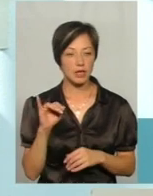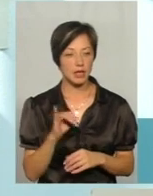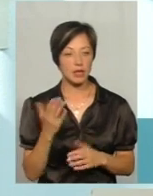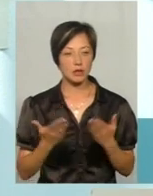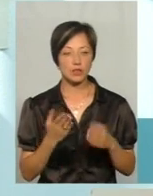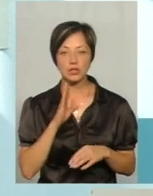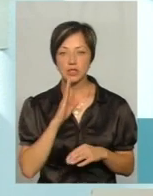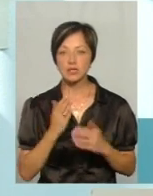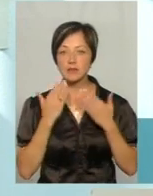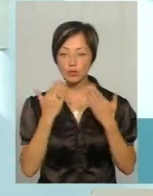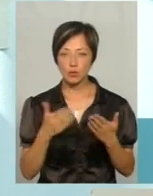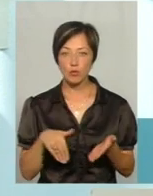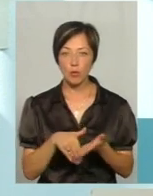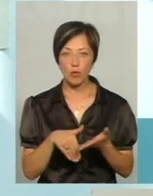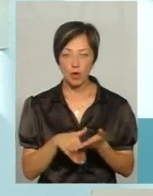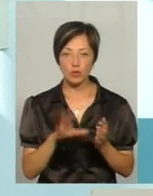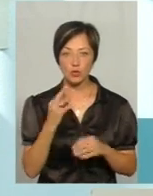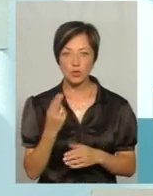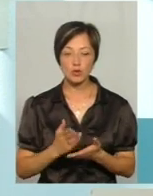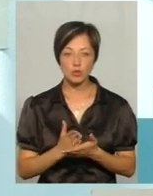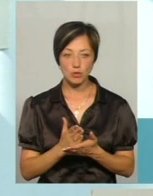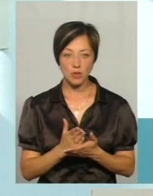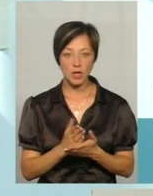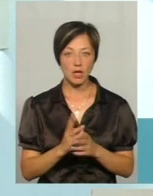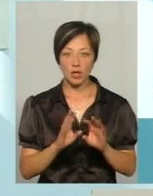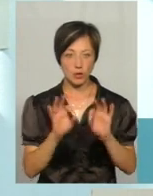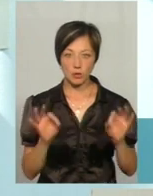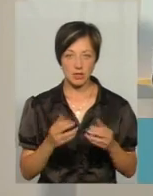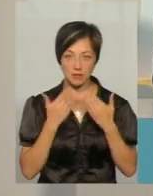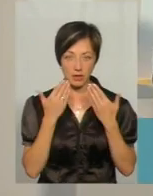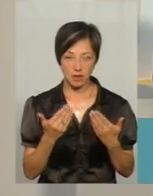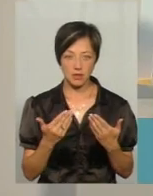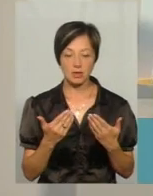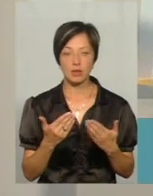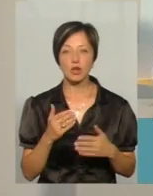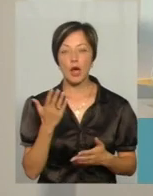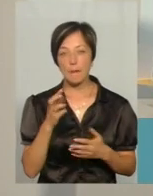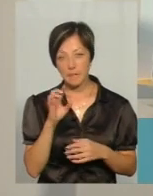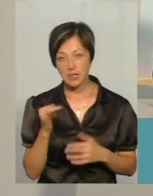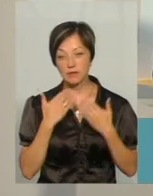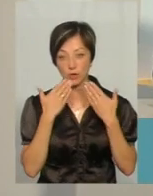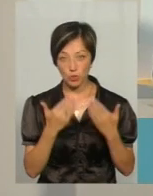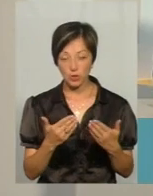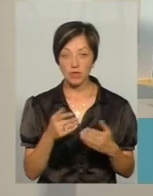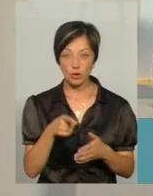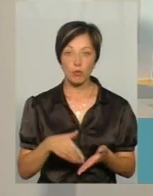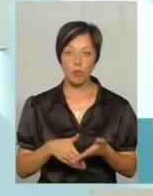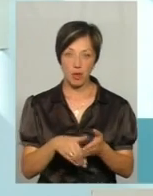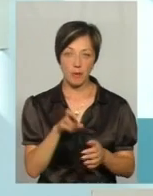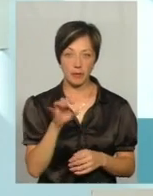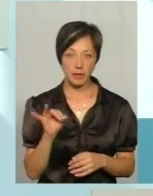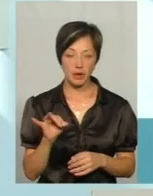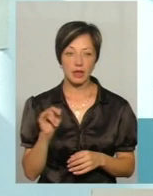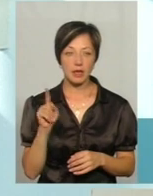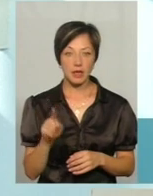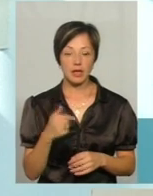б ця жінка звернулася за допомогою до соціальних служб, вона ж нікуди не зверталася. Так? Якщо б вона звернулася, то, звичайно, би їй допомогли. І,